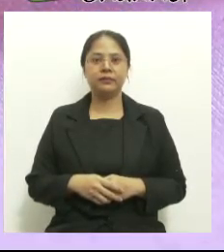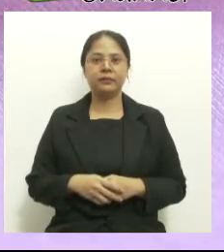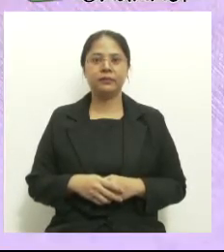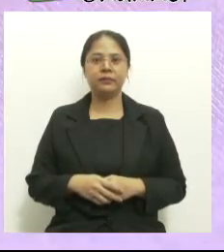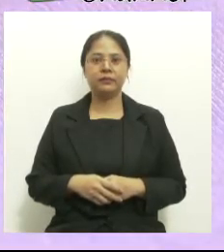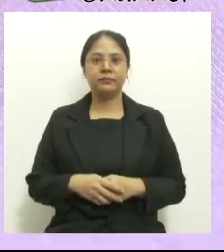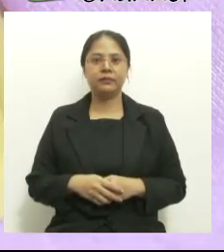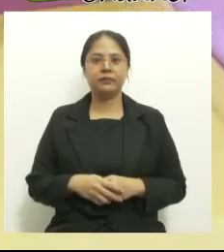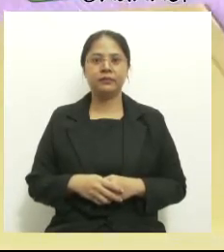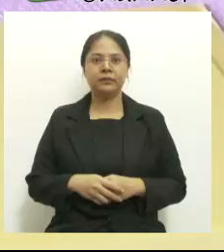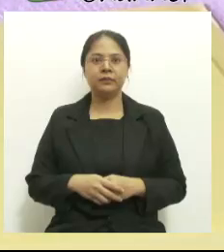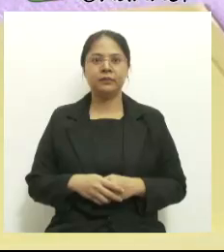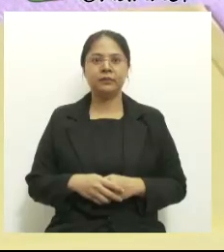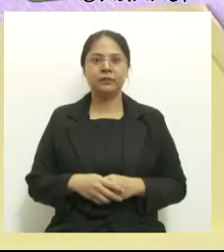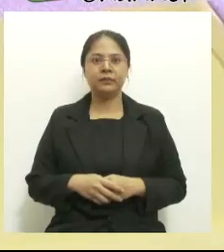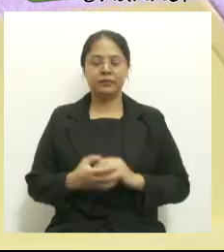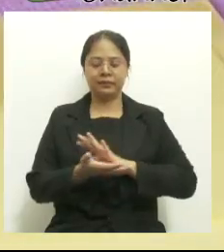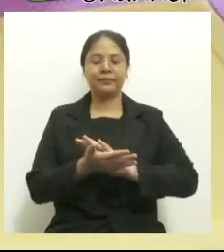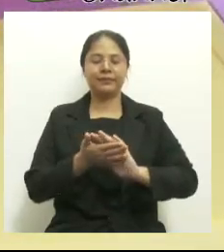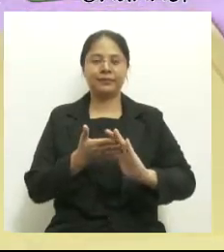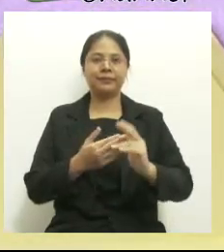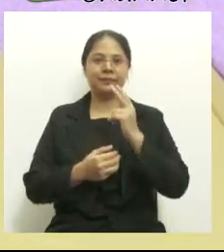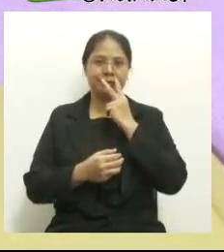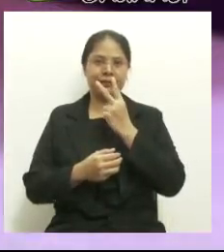ปิดฉลากบนผลิตภัณฑ์เป็นอันเสร็จเรียบร้อยค่ะ